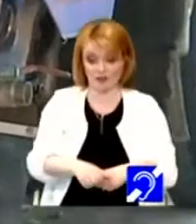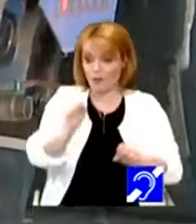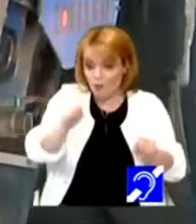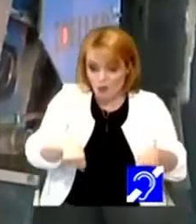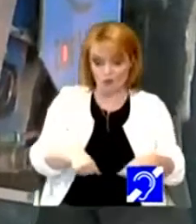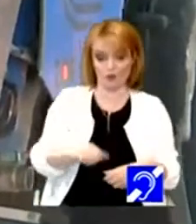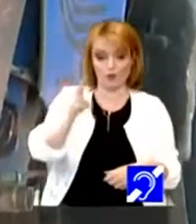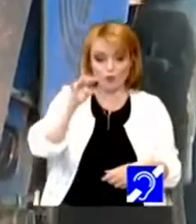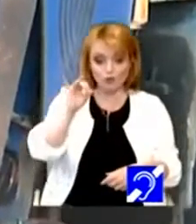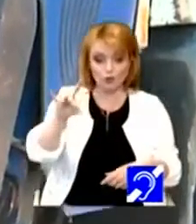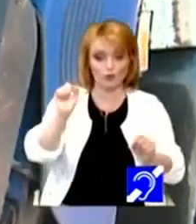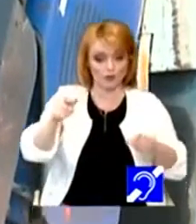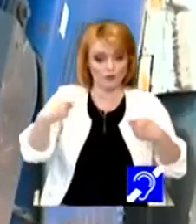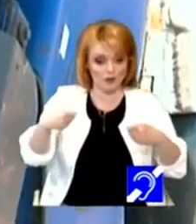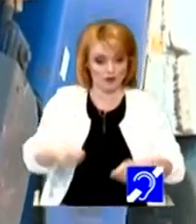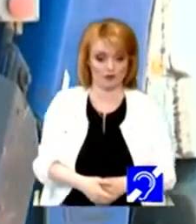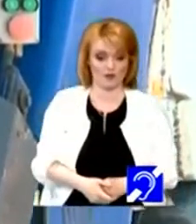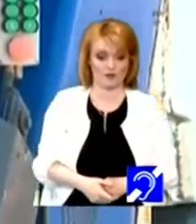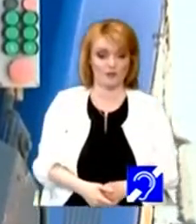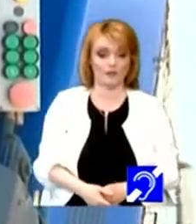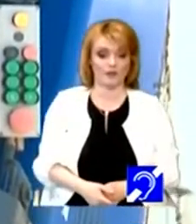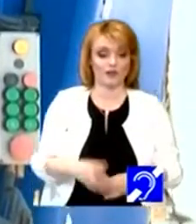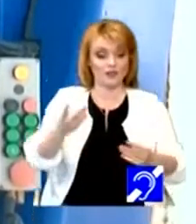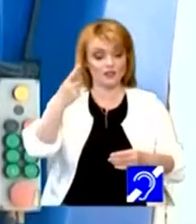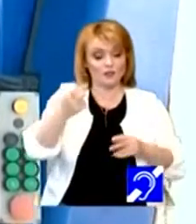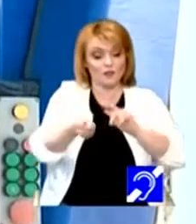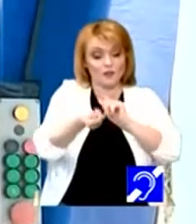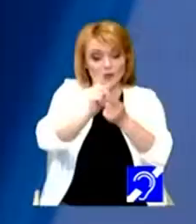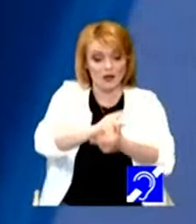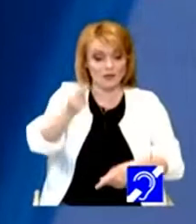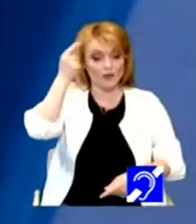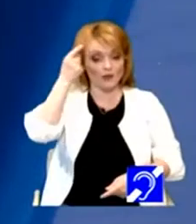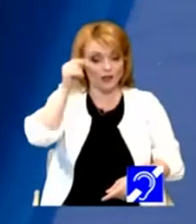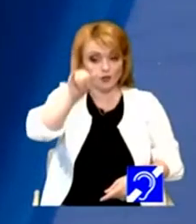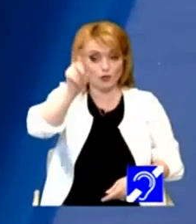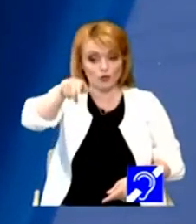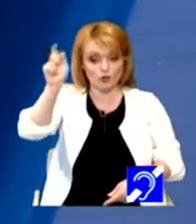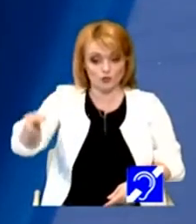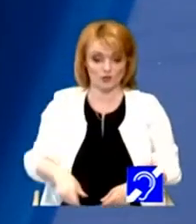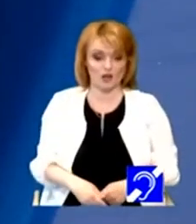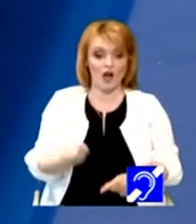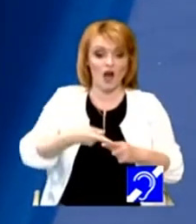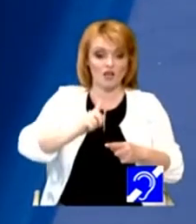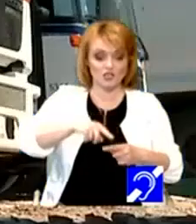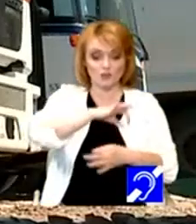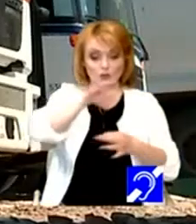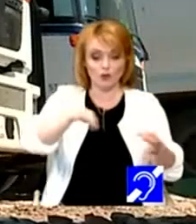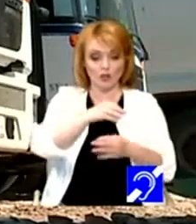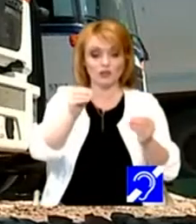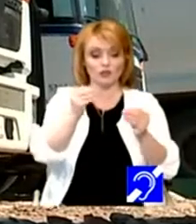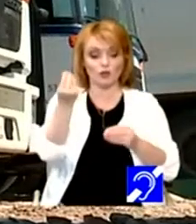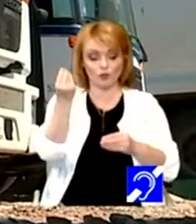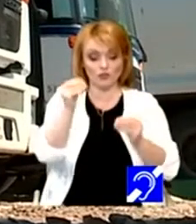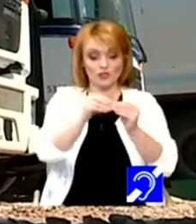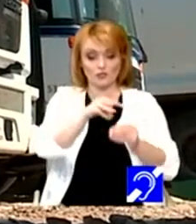is the changing of the mind. Valoarea proiectului este de 250.000 de euro și va fi implementat în